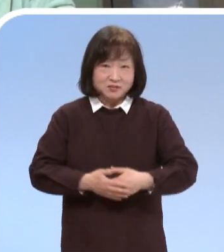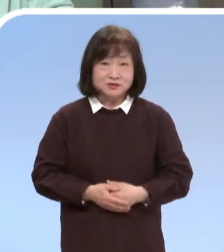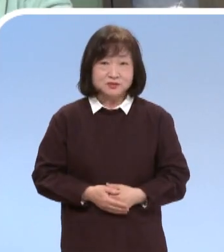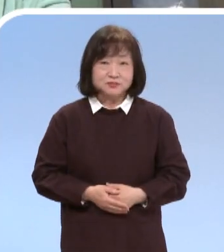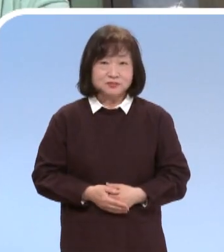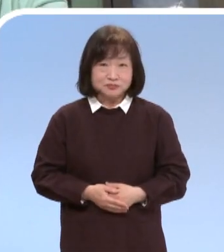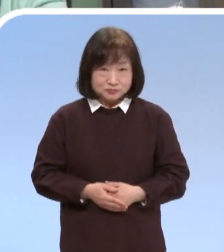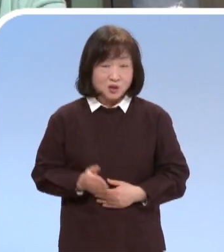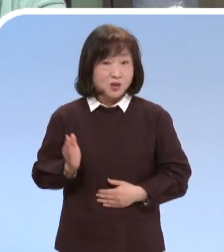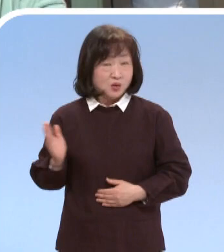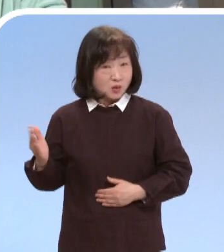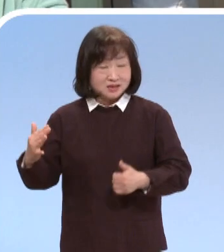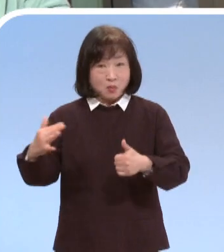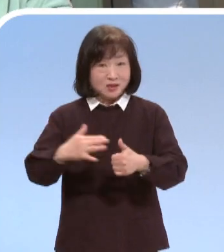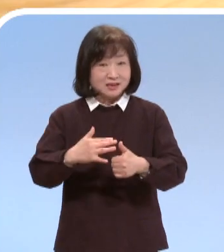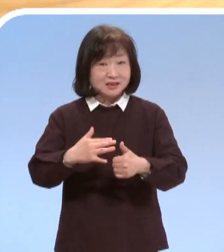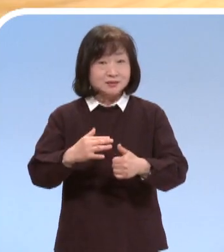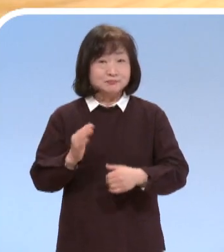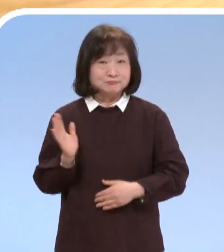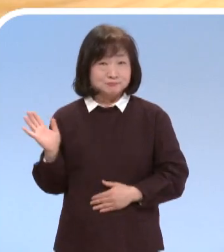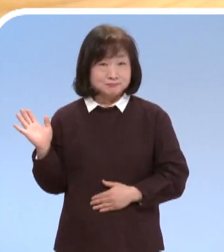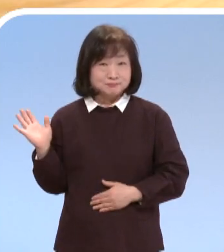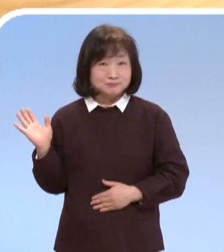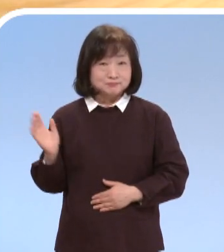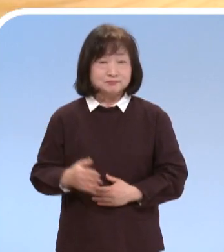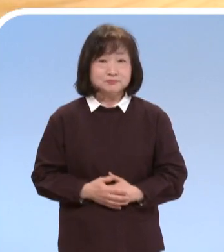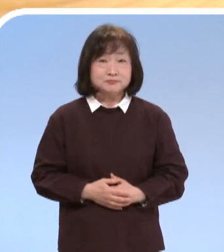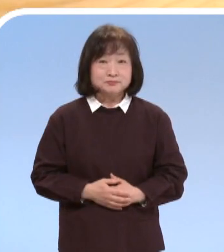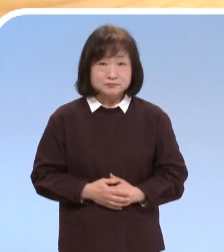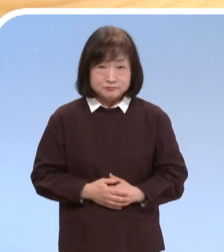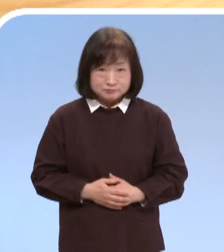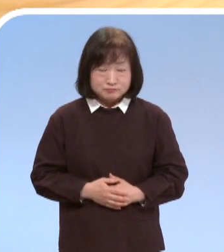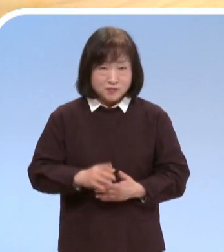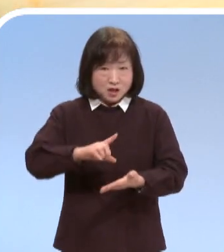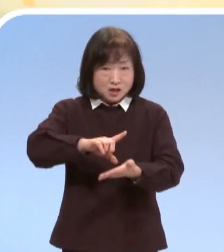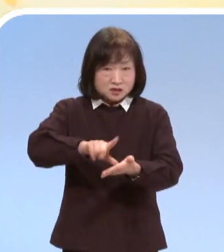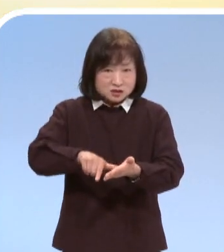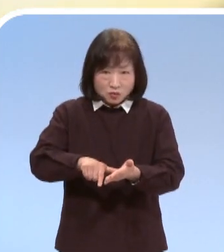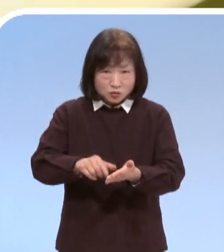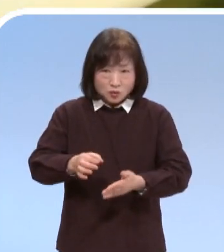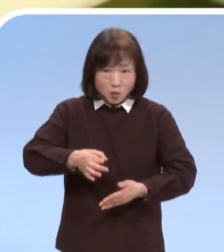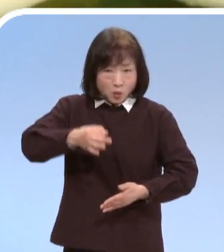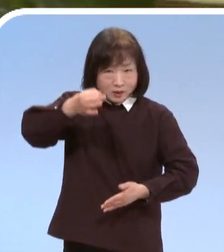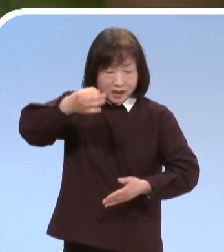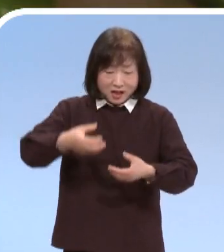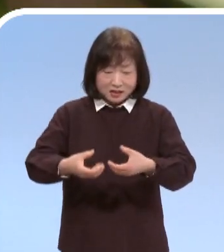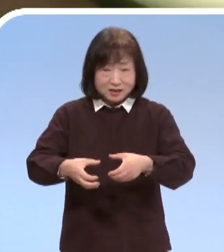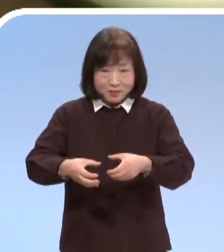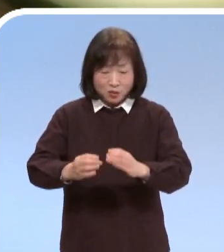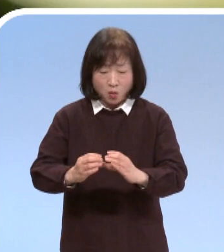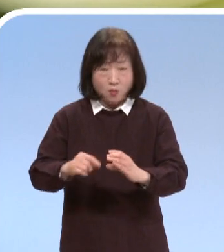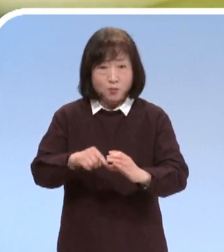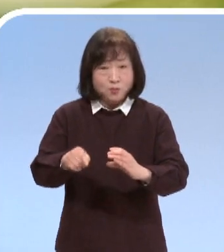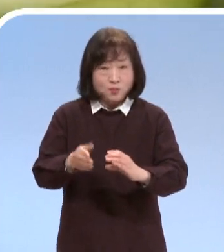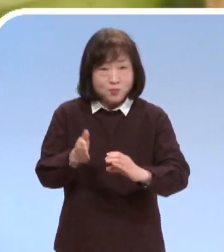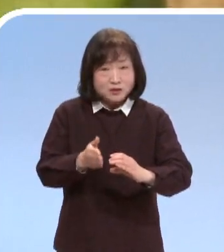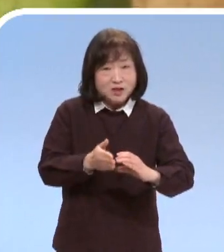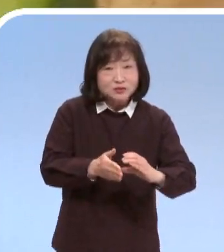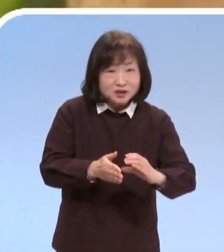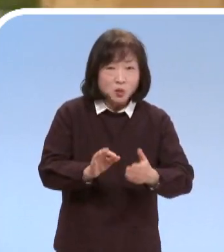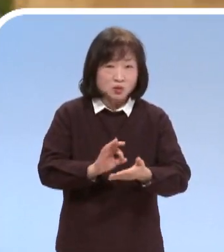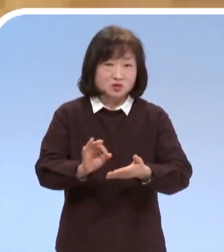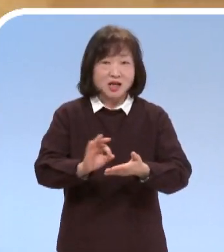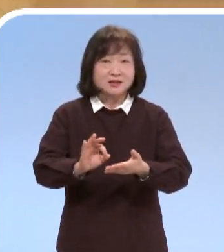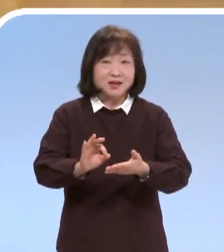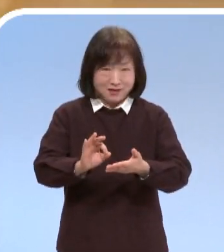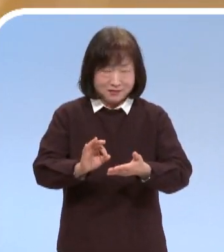て こちらも人気ですよ、ハムチーズ卵のコッペパンサンドです。 地元の高級ブランド卵を丸々1個使用した